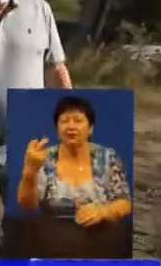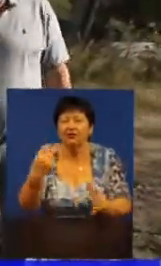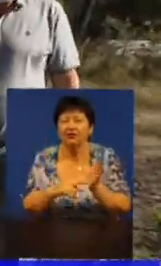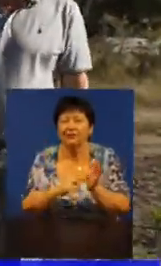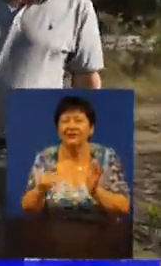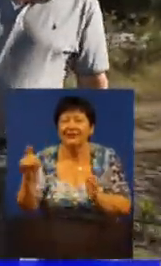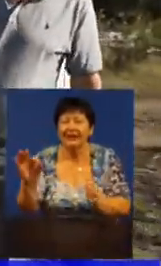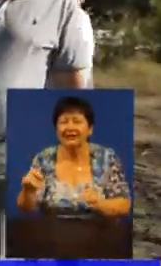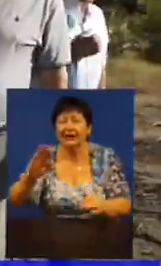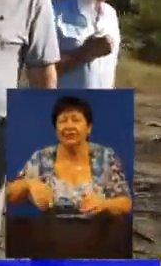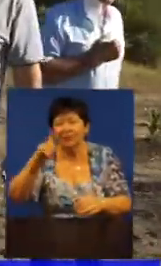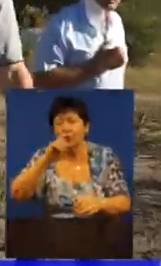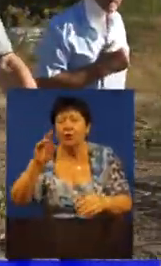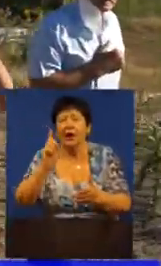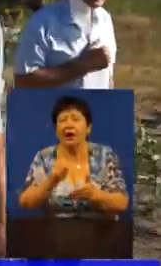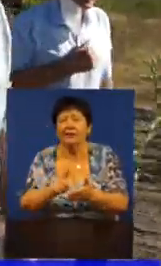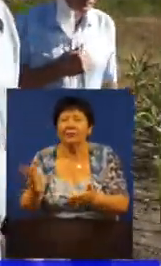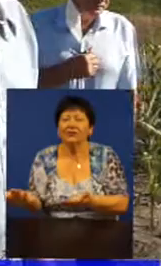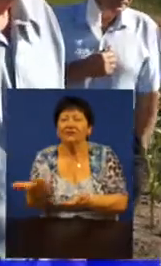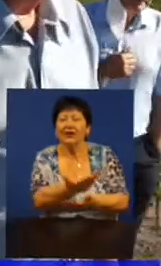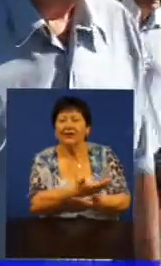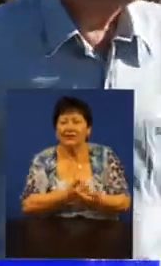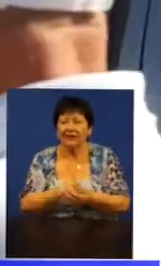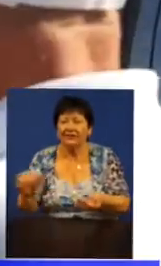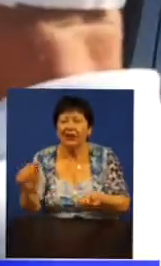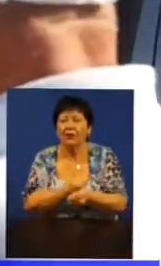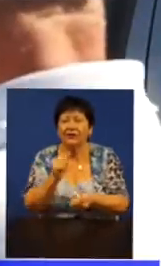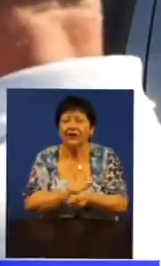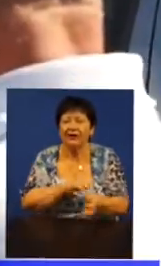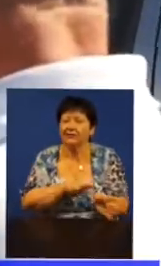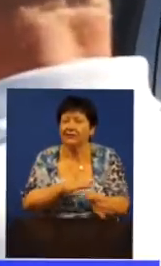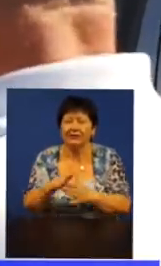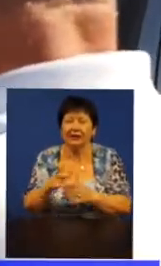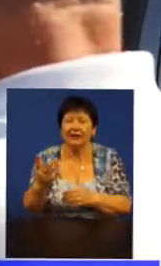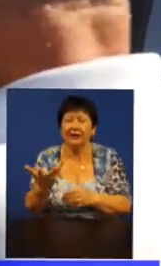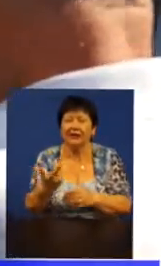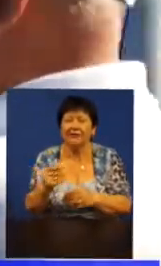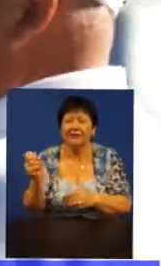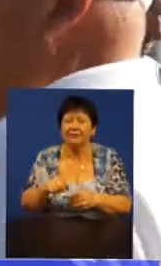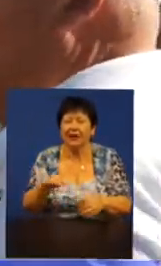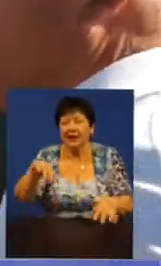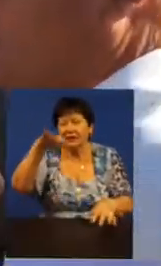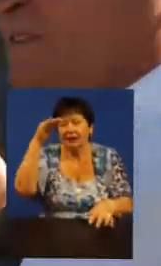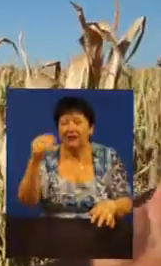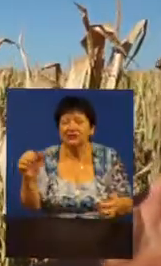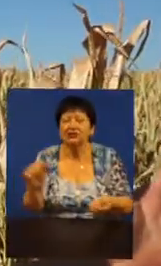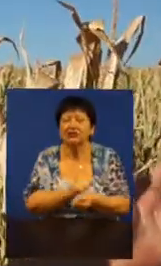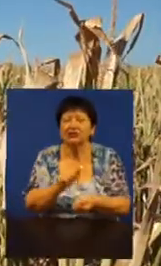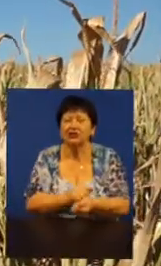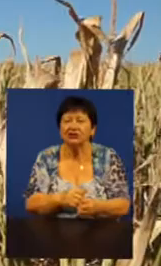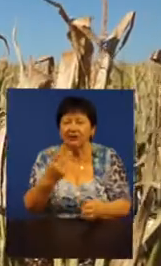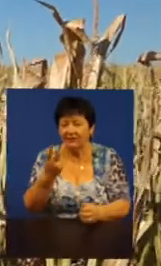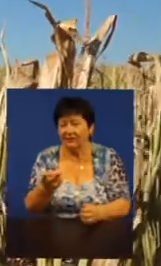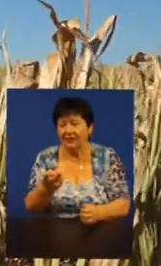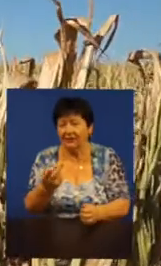porumb, care peste o lună urmau să fie recoltate, s-au uscat total în câteva săptămâni de arșiță și secete. Se vede